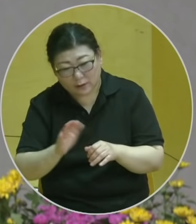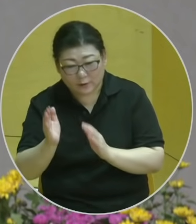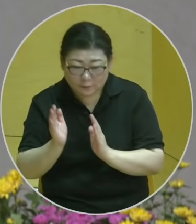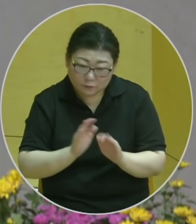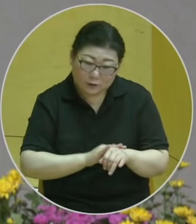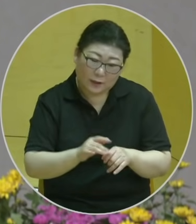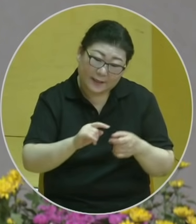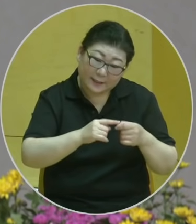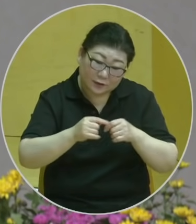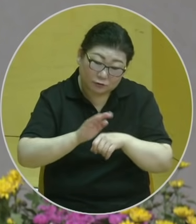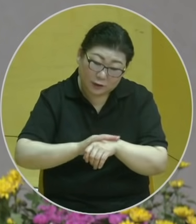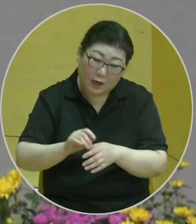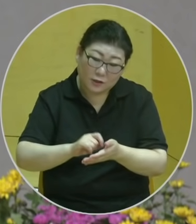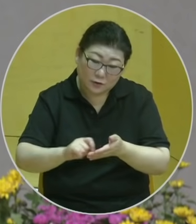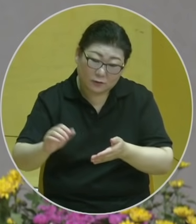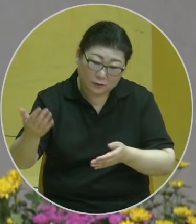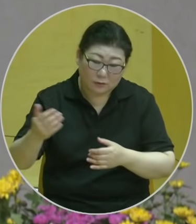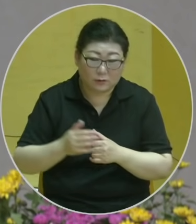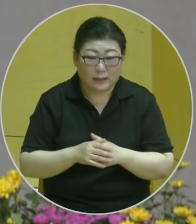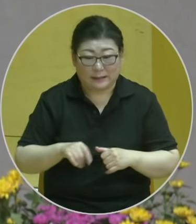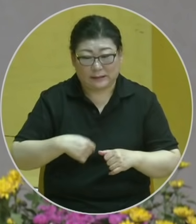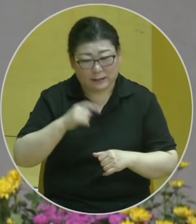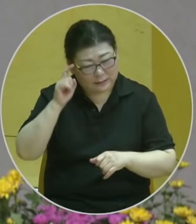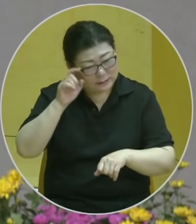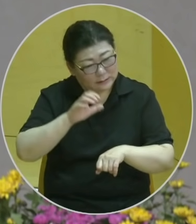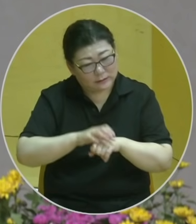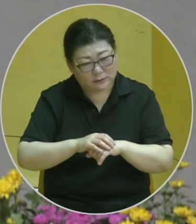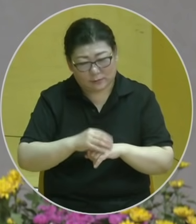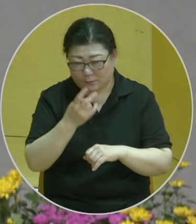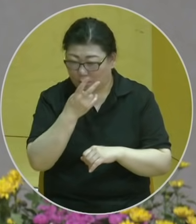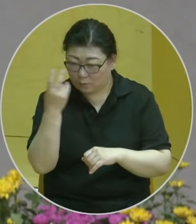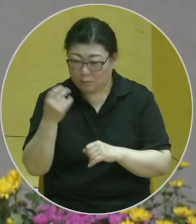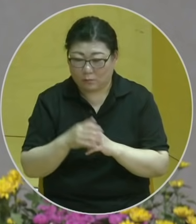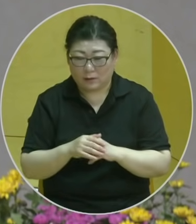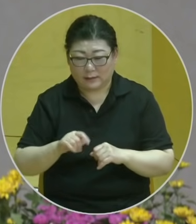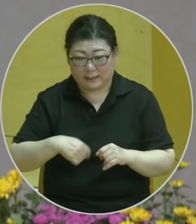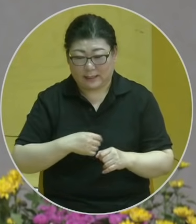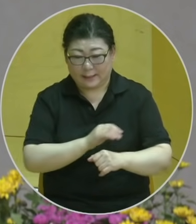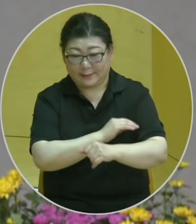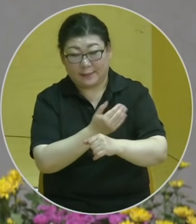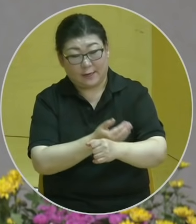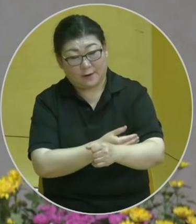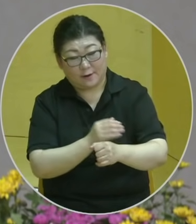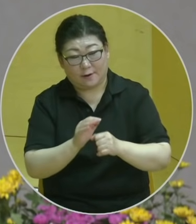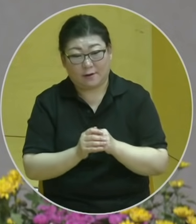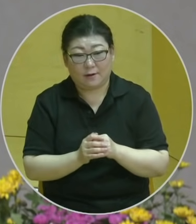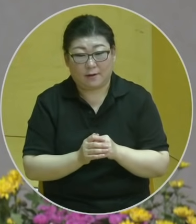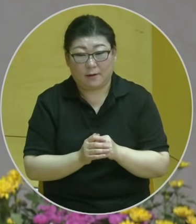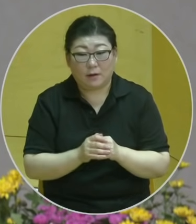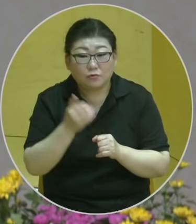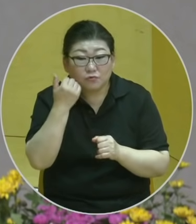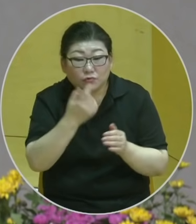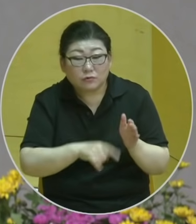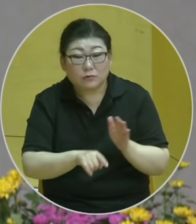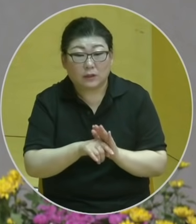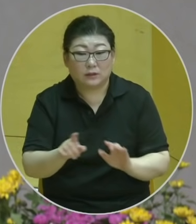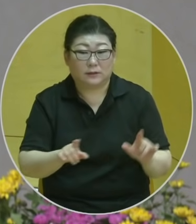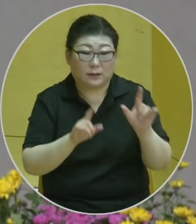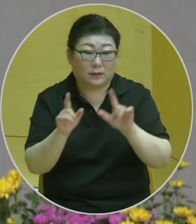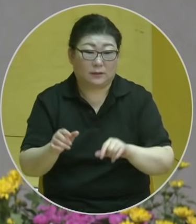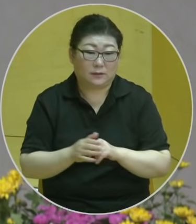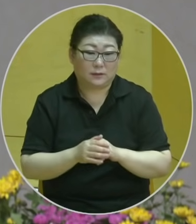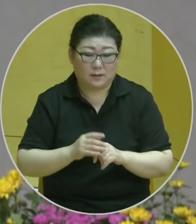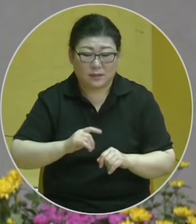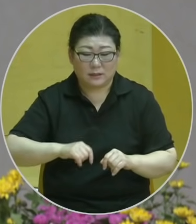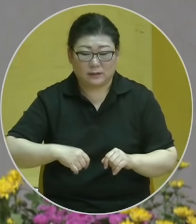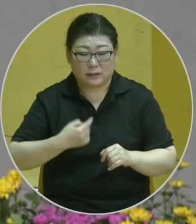잘 적고 자기의 모든 지혜와 총명과 자기가 가진 실력과 이 모든 것들이 누구를 위해서 살았습니까? 자기를